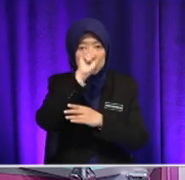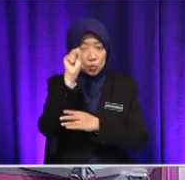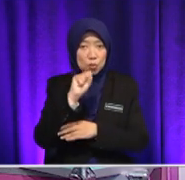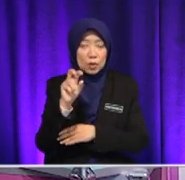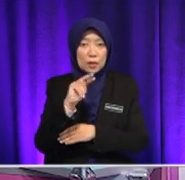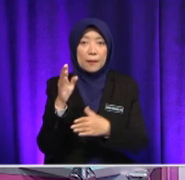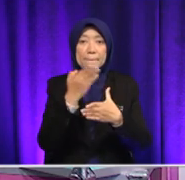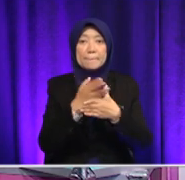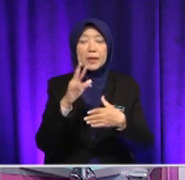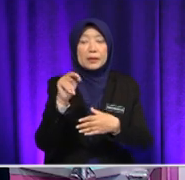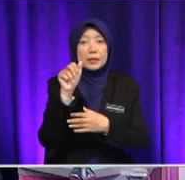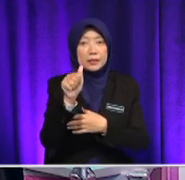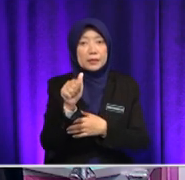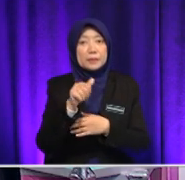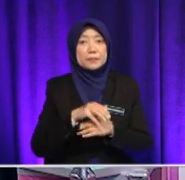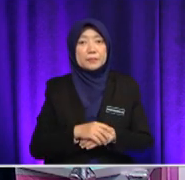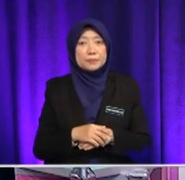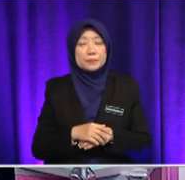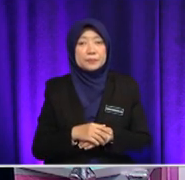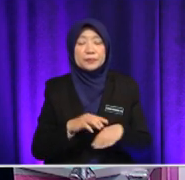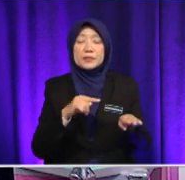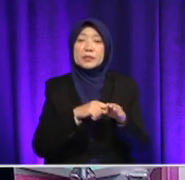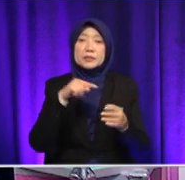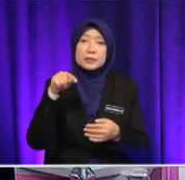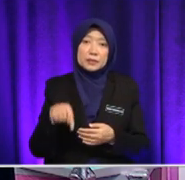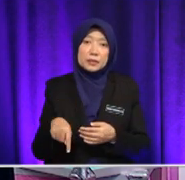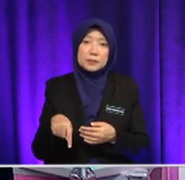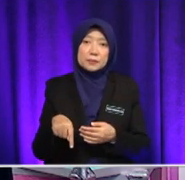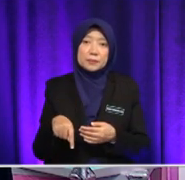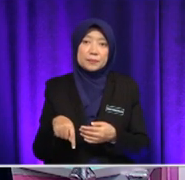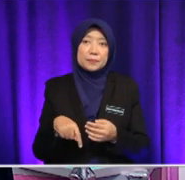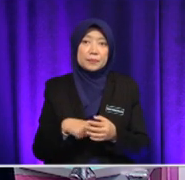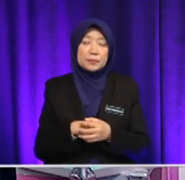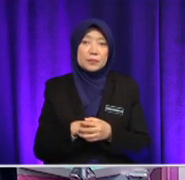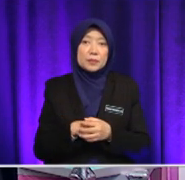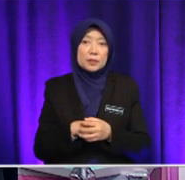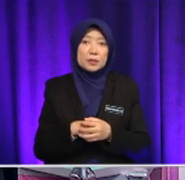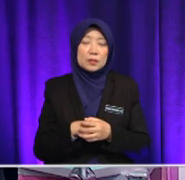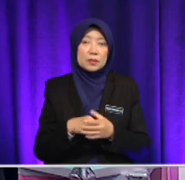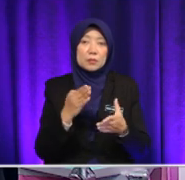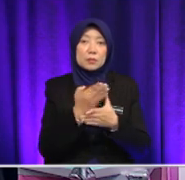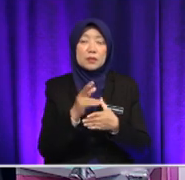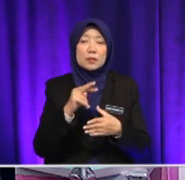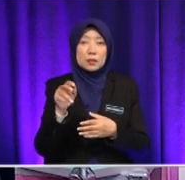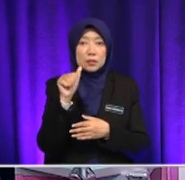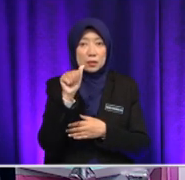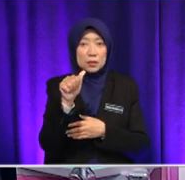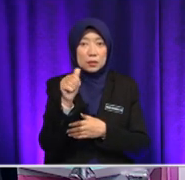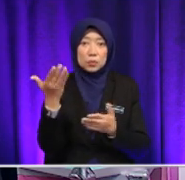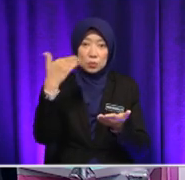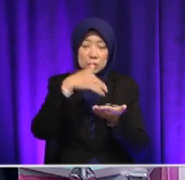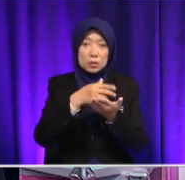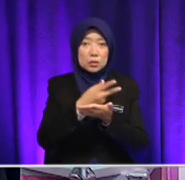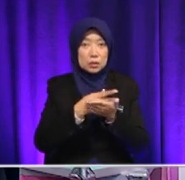bahagian Oke dekat sini biasanya Soalnya ini berdasarkan video yang kita belajarlah dia ulang gaji